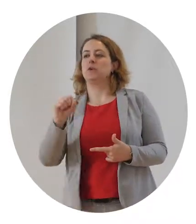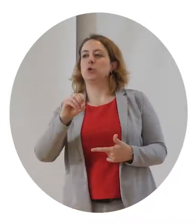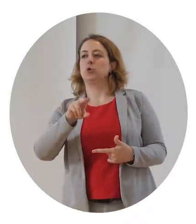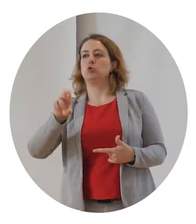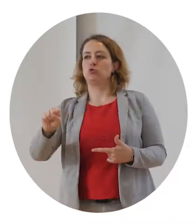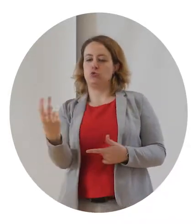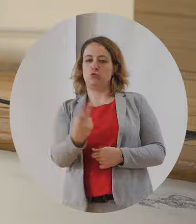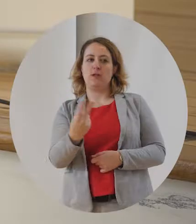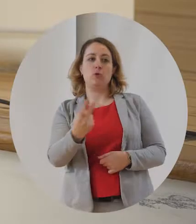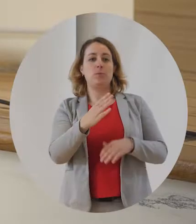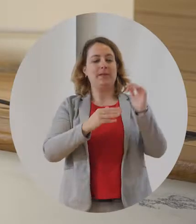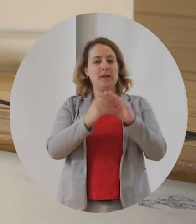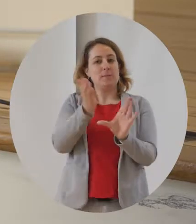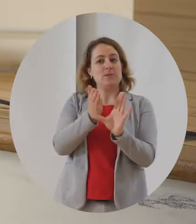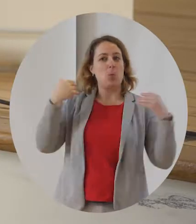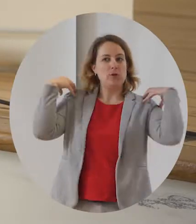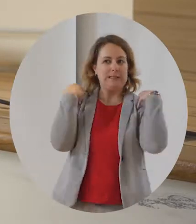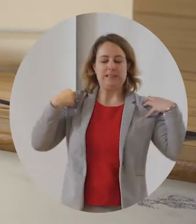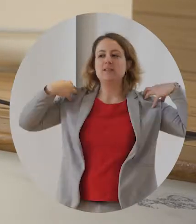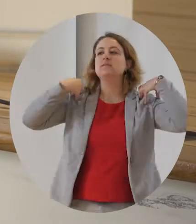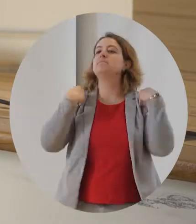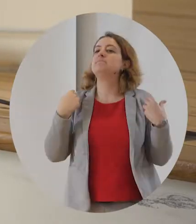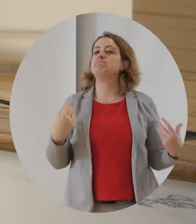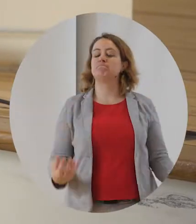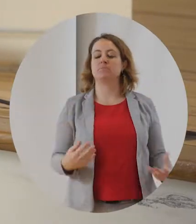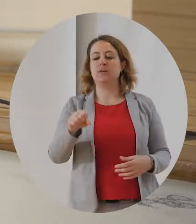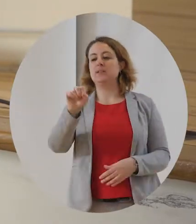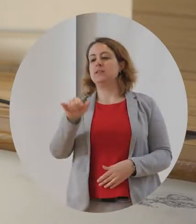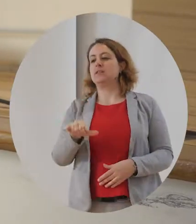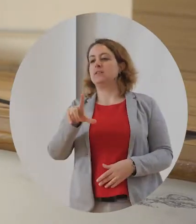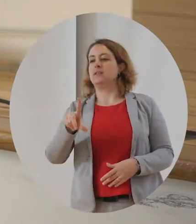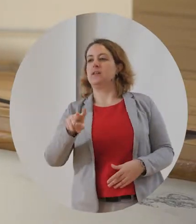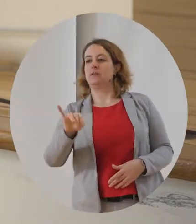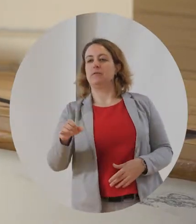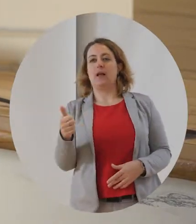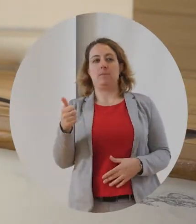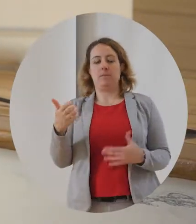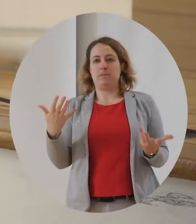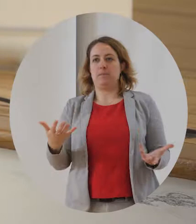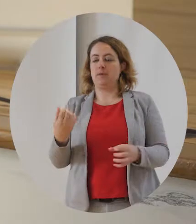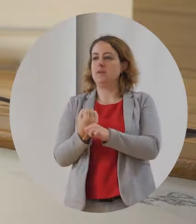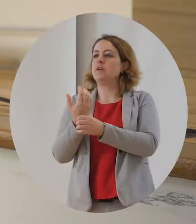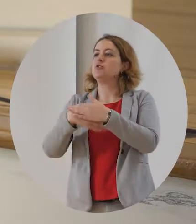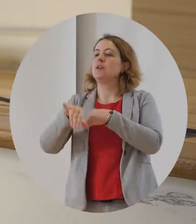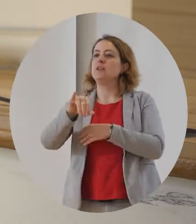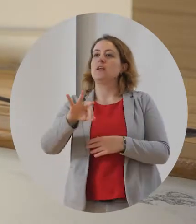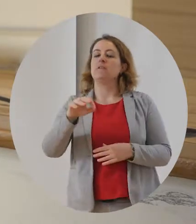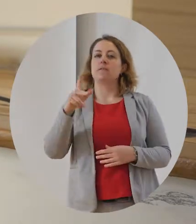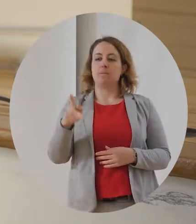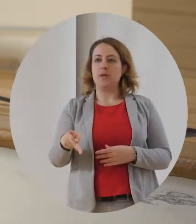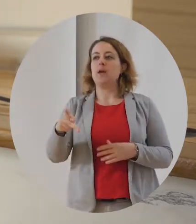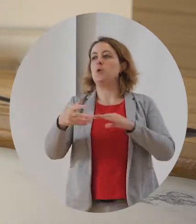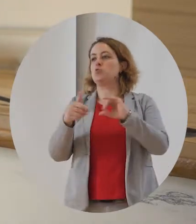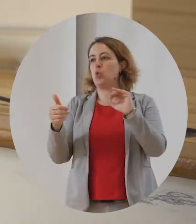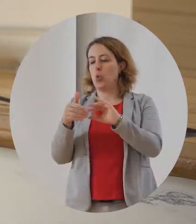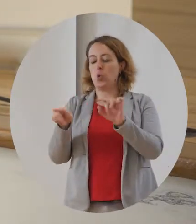psychomotriciennes. Et Sylvie est maintenant intervenante donc, à l'IFP Les Mureaux et elle est